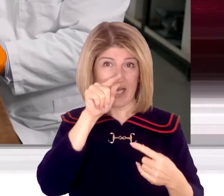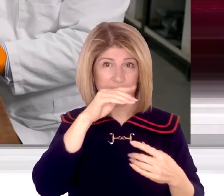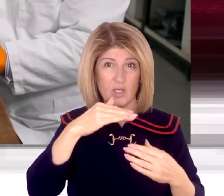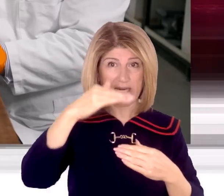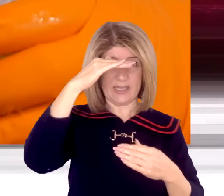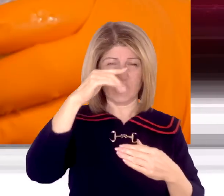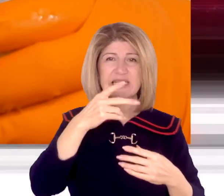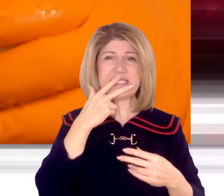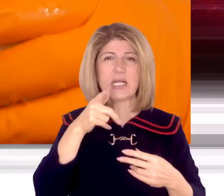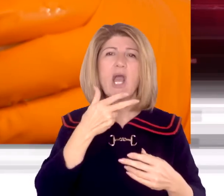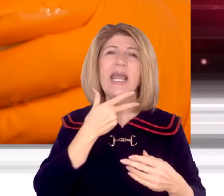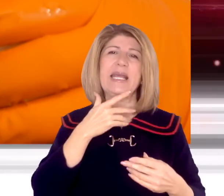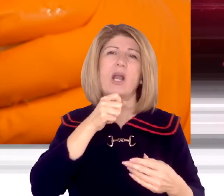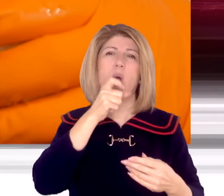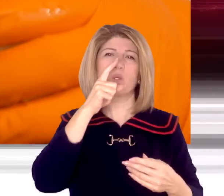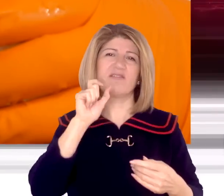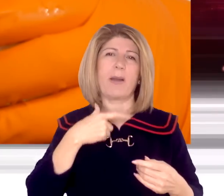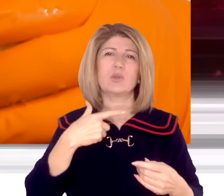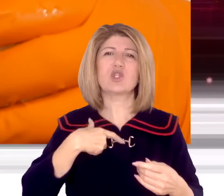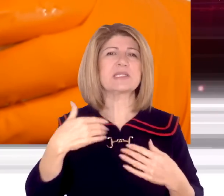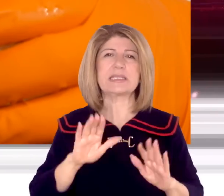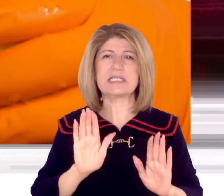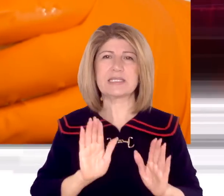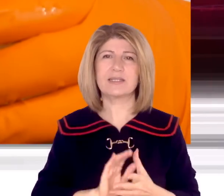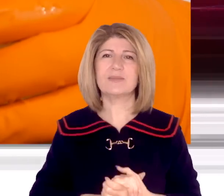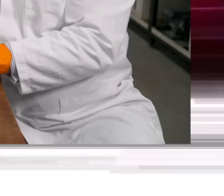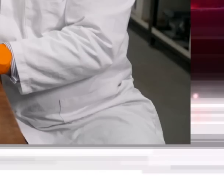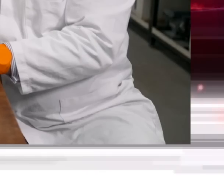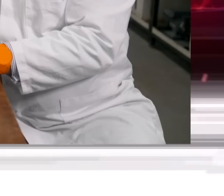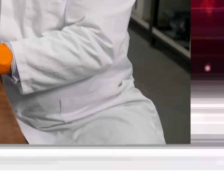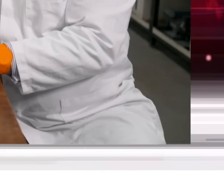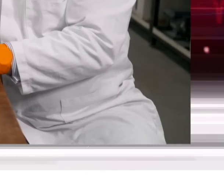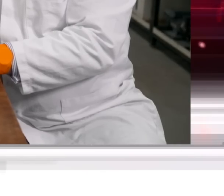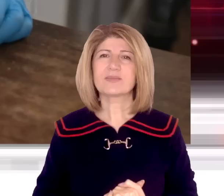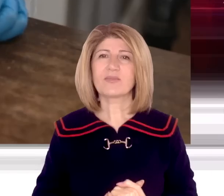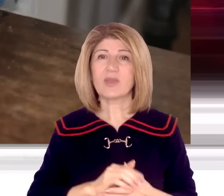خط رو رد کنه یعنی سیگار الکترونیکی غیر قانونی و غیر مجازه.